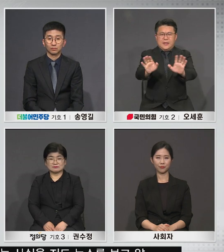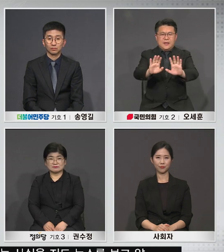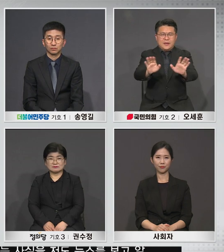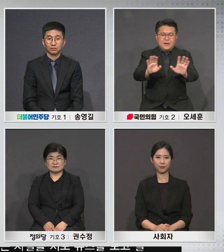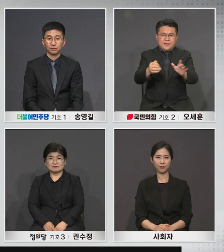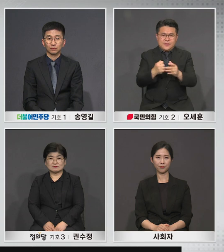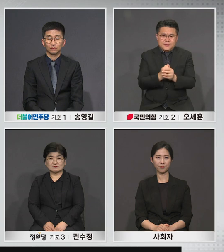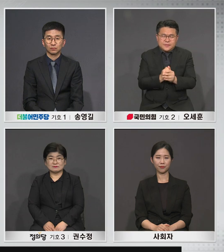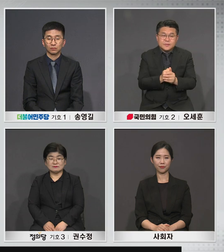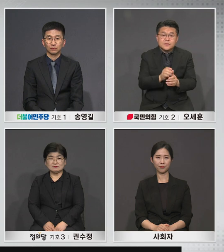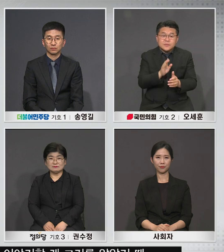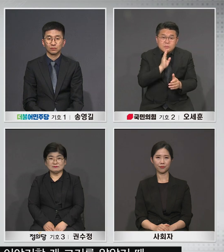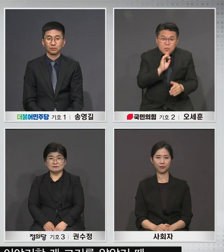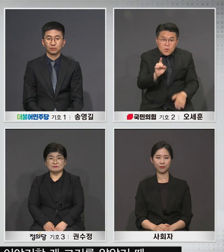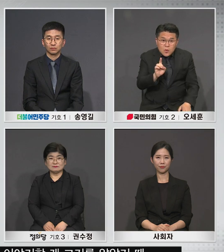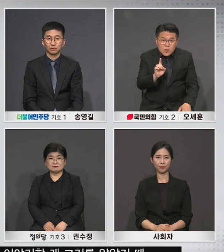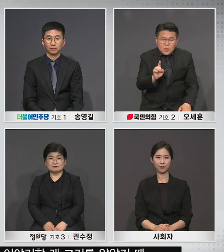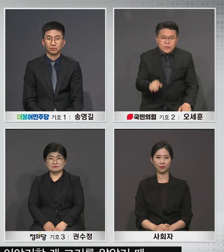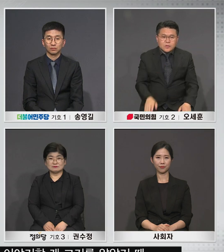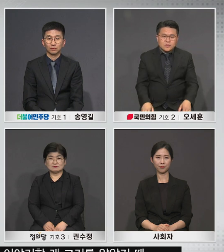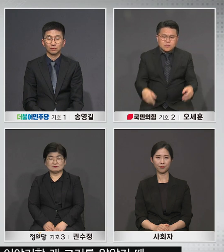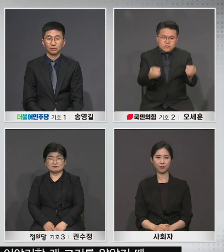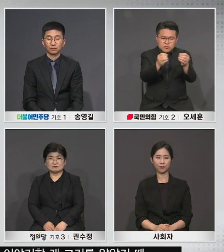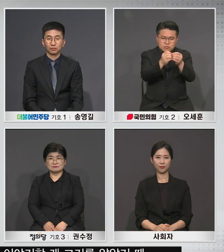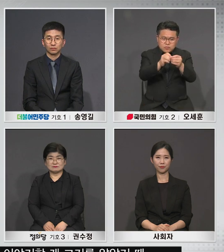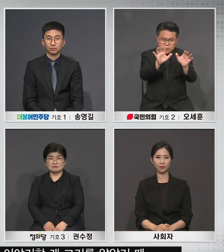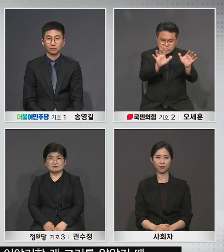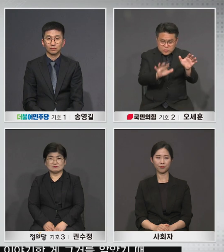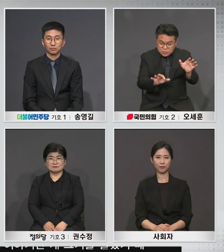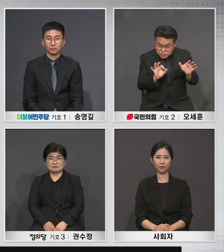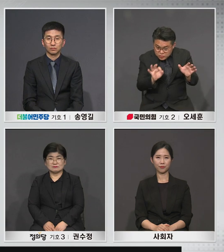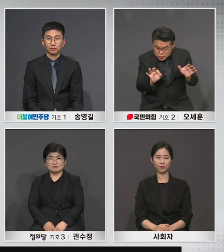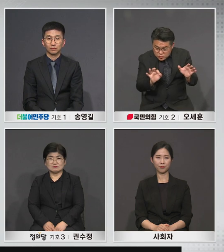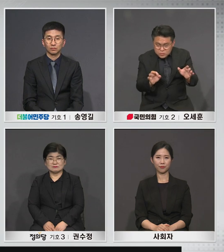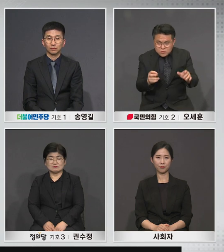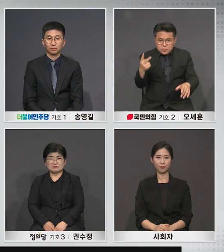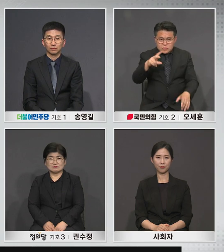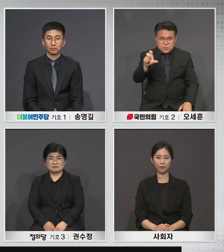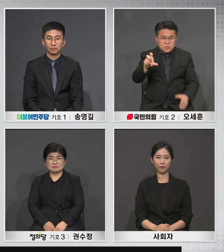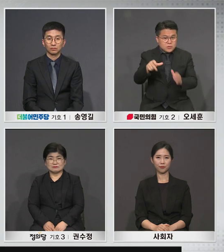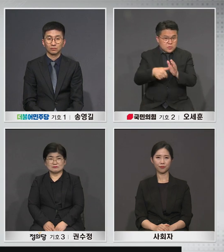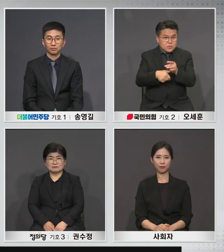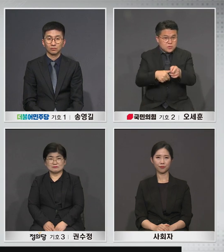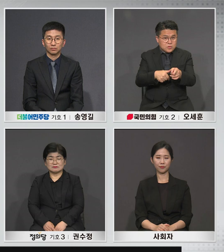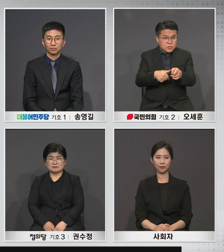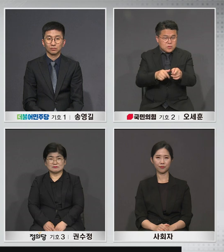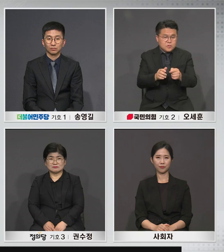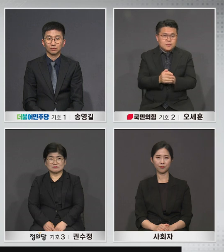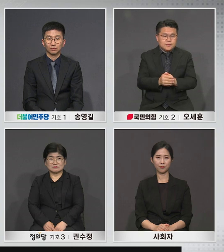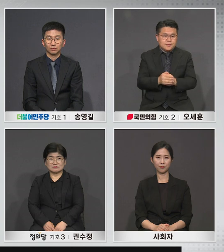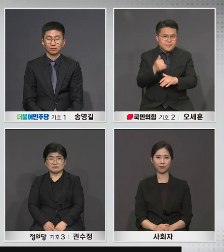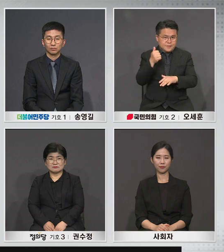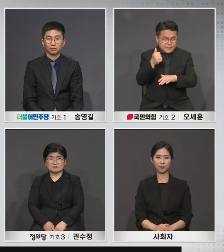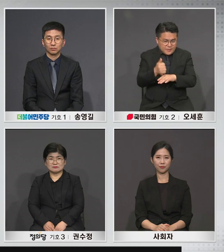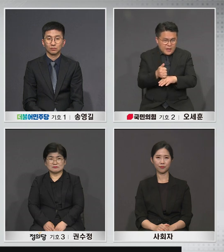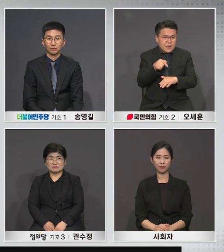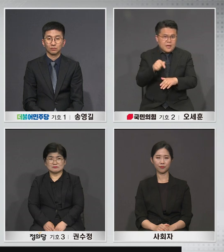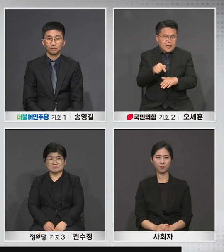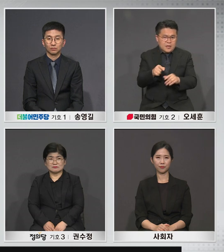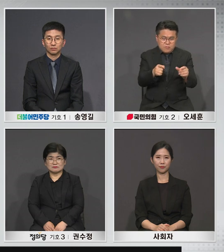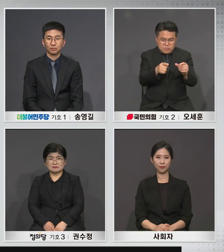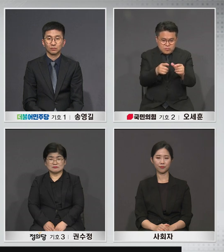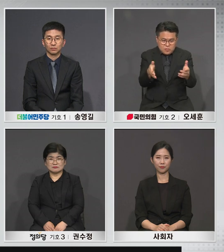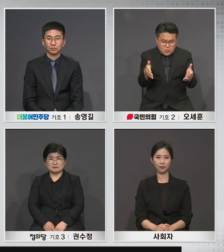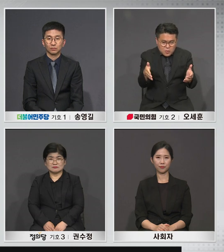실제로 문구의 어디에도 2025년이 그 마지노선이다 하는 문구가